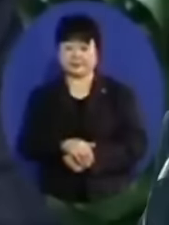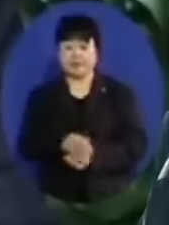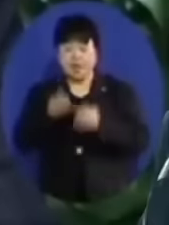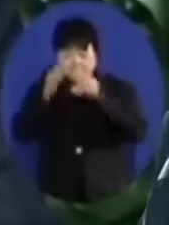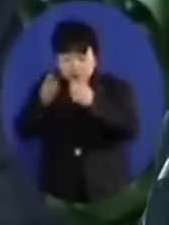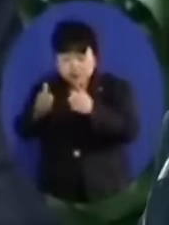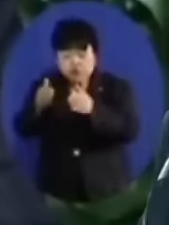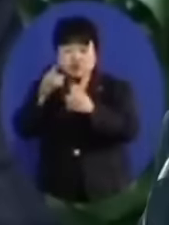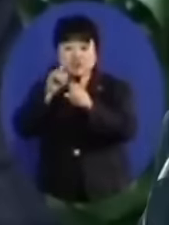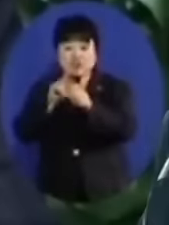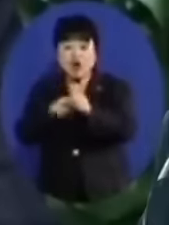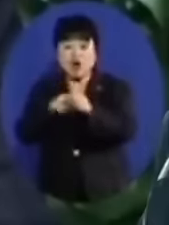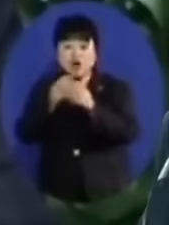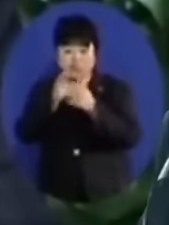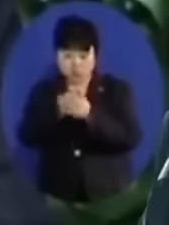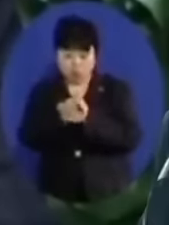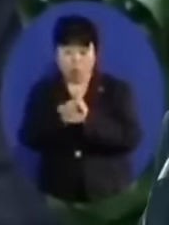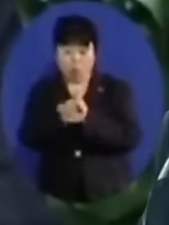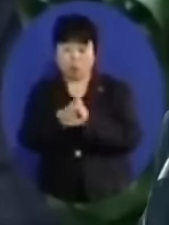집중적으로